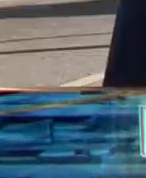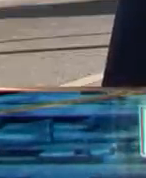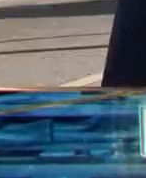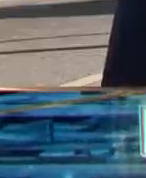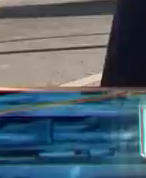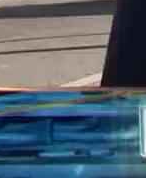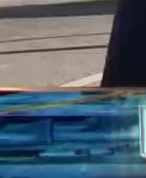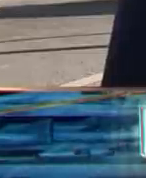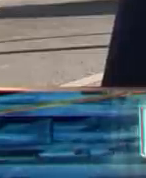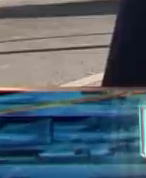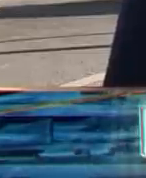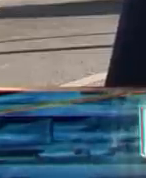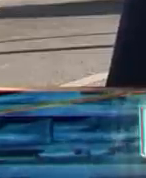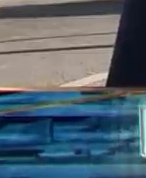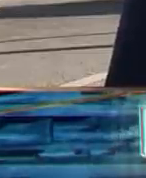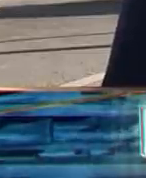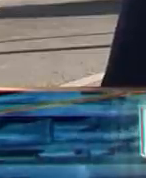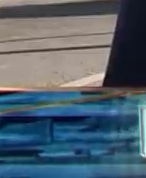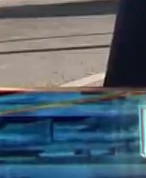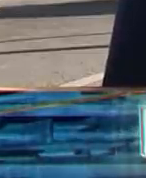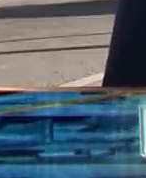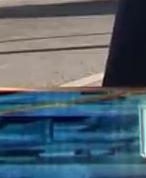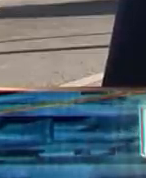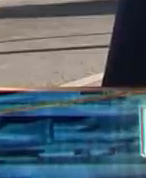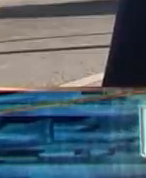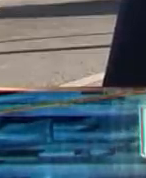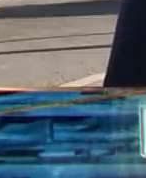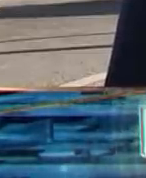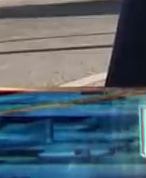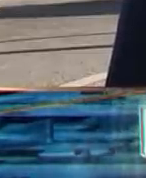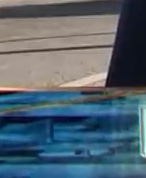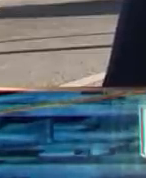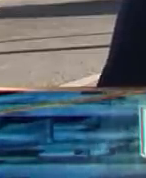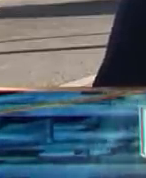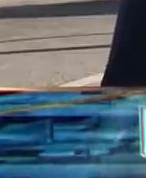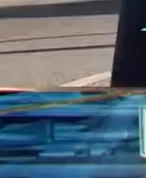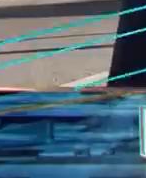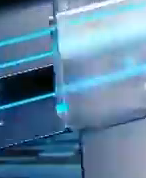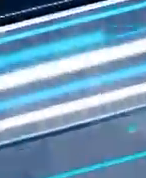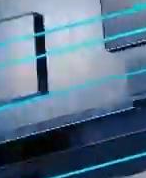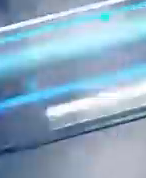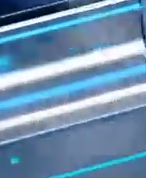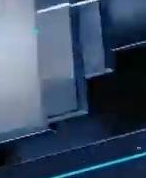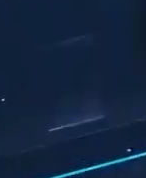жатыр. Оларға ешқандай бөгет болып жатқан жоқ. Жаңағы мен айтқандағындай сәйкестік құжаттарын тексереміз.